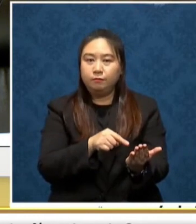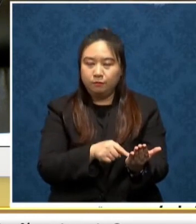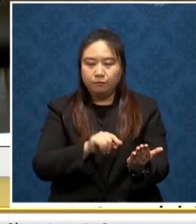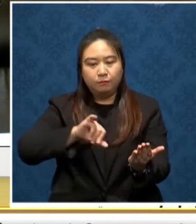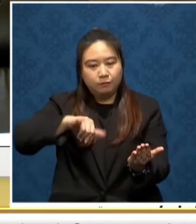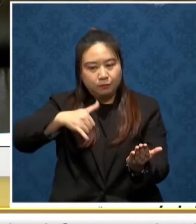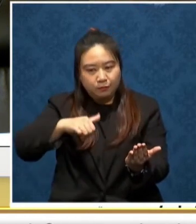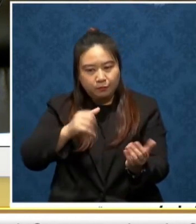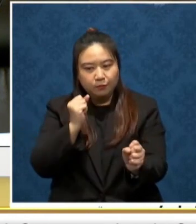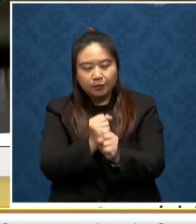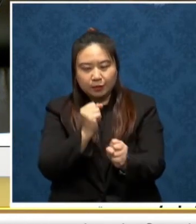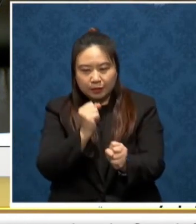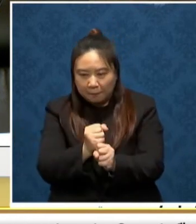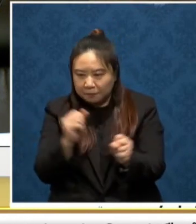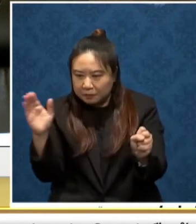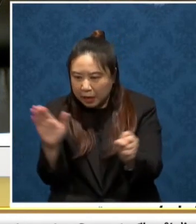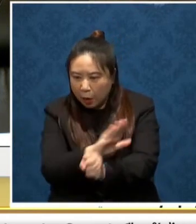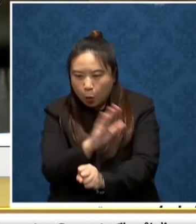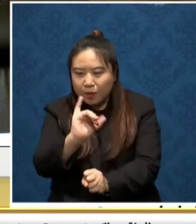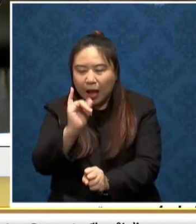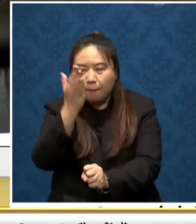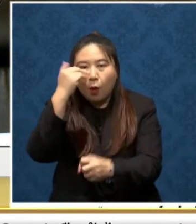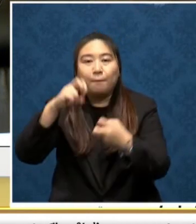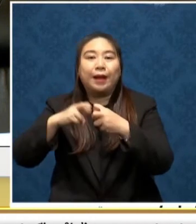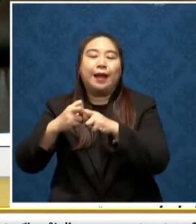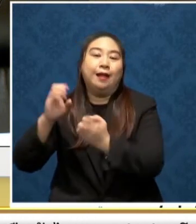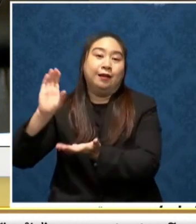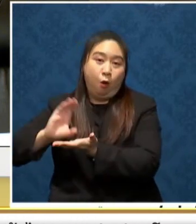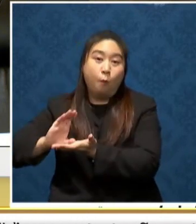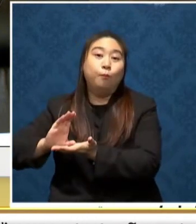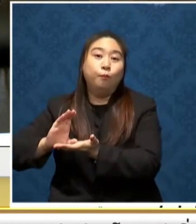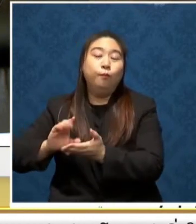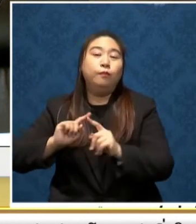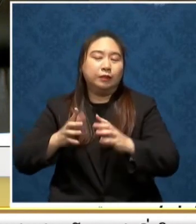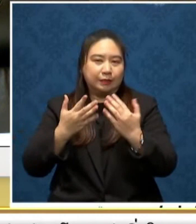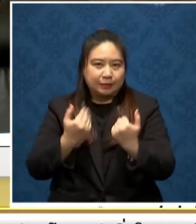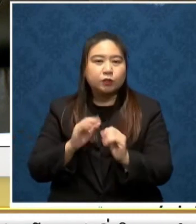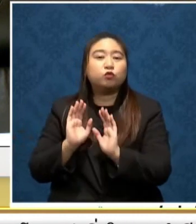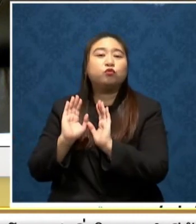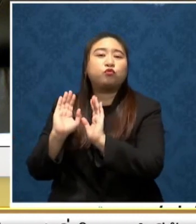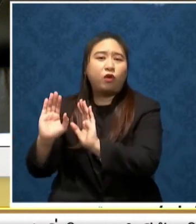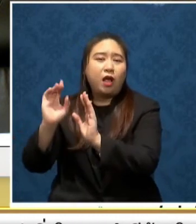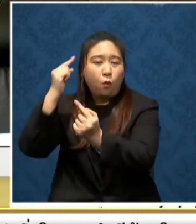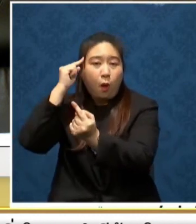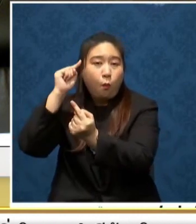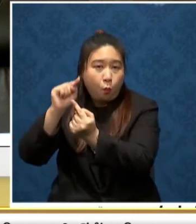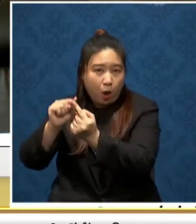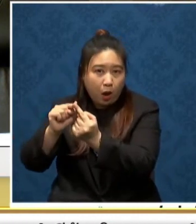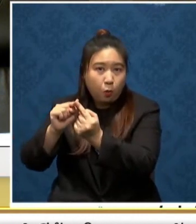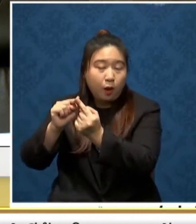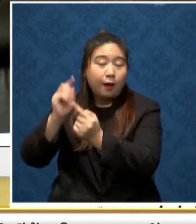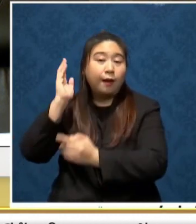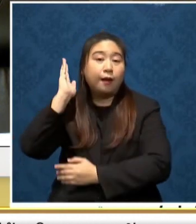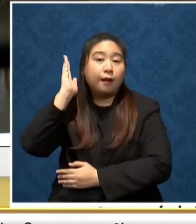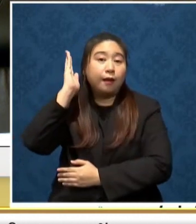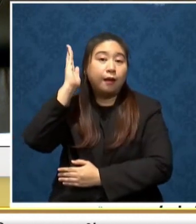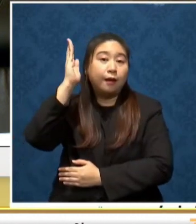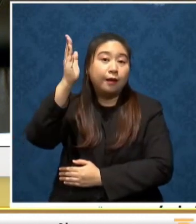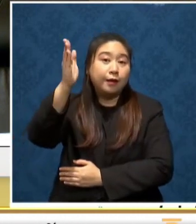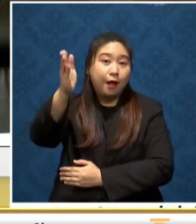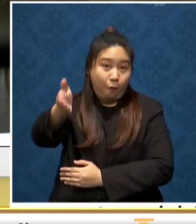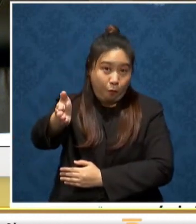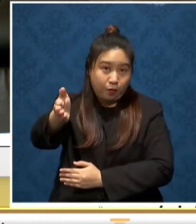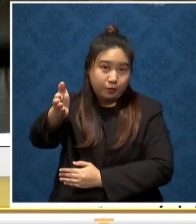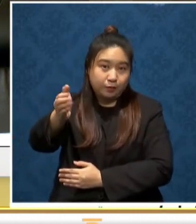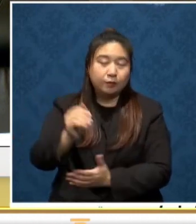ถึงด้วยงบประมาณด้วยเหตุผลต่างๆแต่ผมก็อยากฝากความหวังไว้นะครับว่าในอนาคตเองเนี่ยถ้